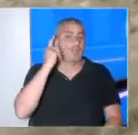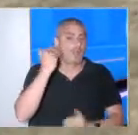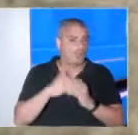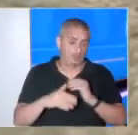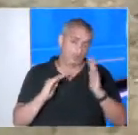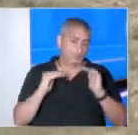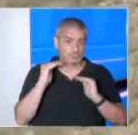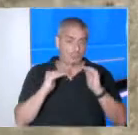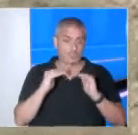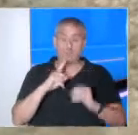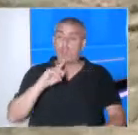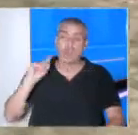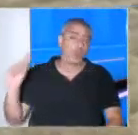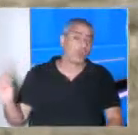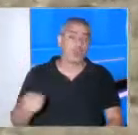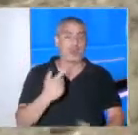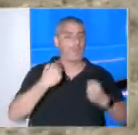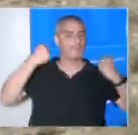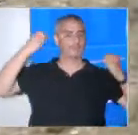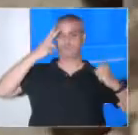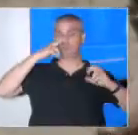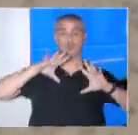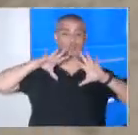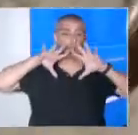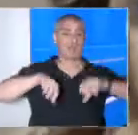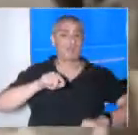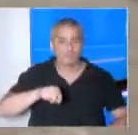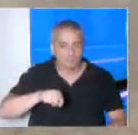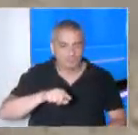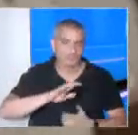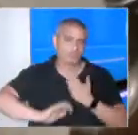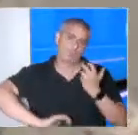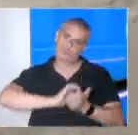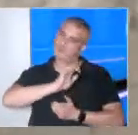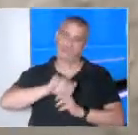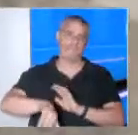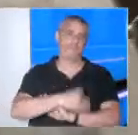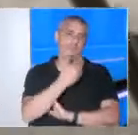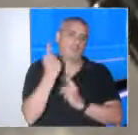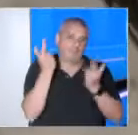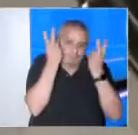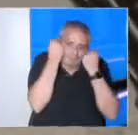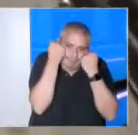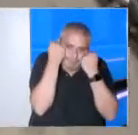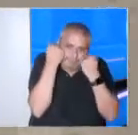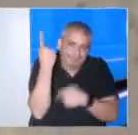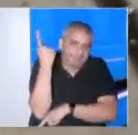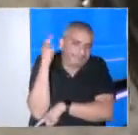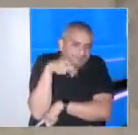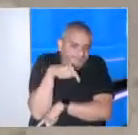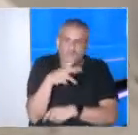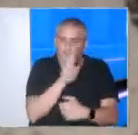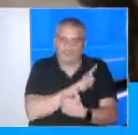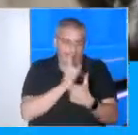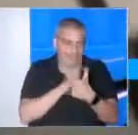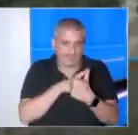פחות או יותר, כל מעצמה שניסתה לכבוש אותה, הסתבכה בה ויצאה עם הזנב בין הרגליים.